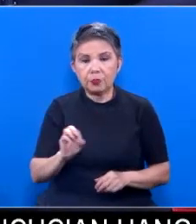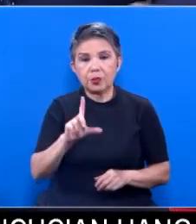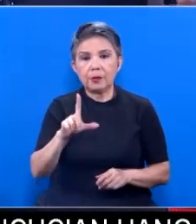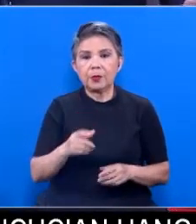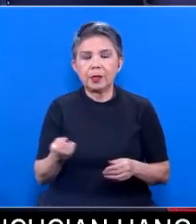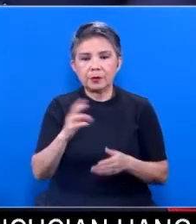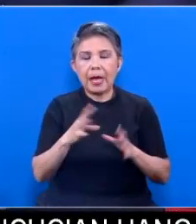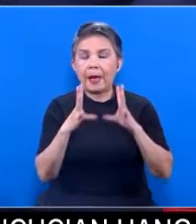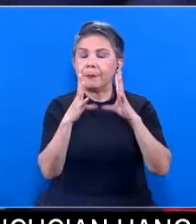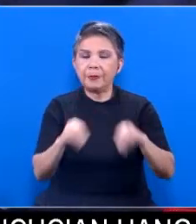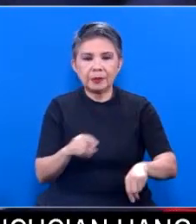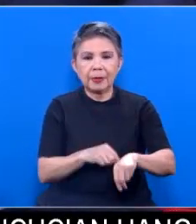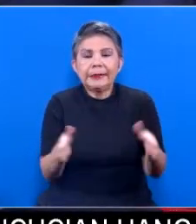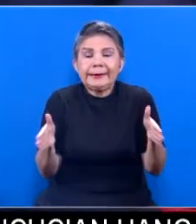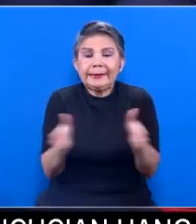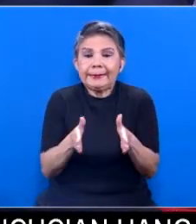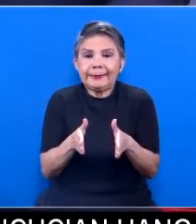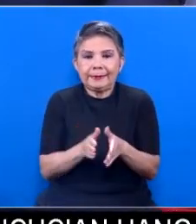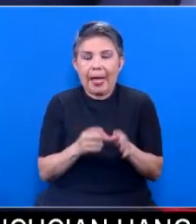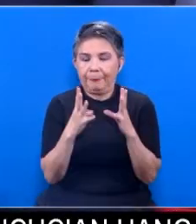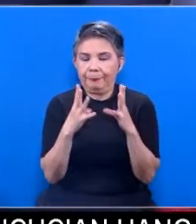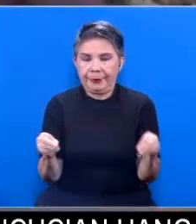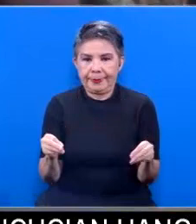kemasan ludes dalam waktu singkat.